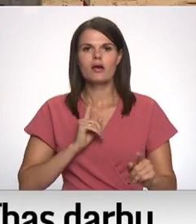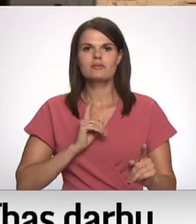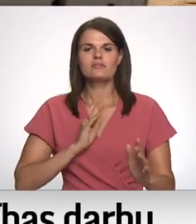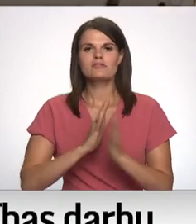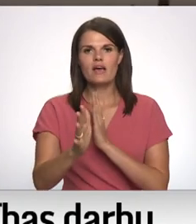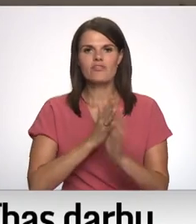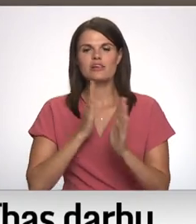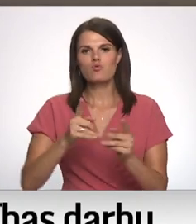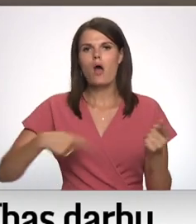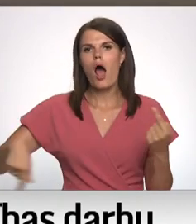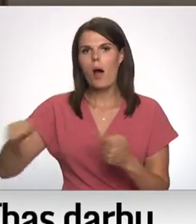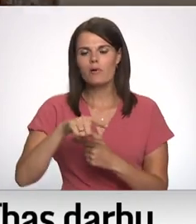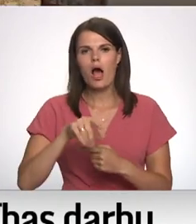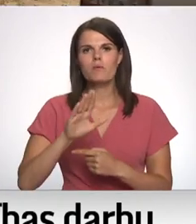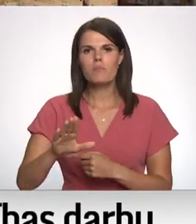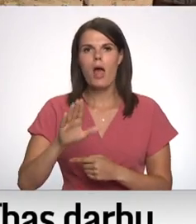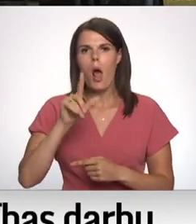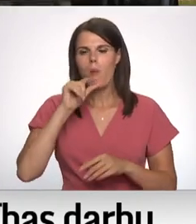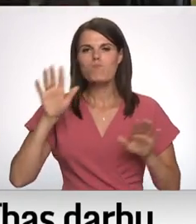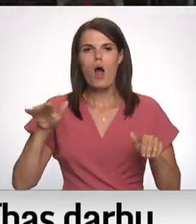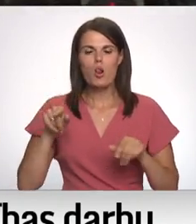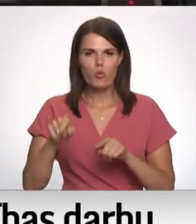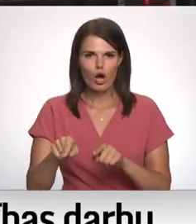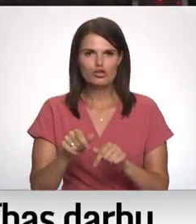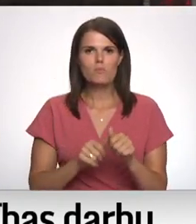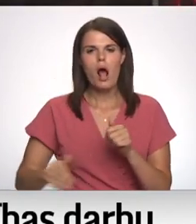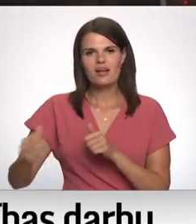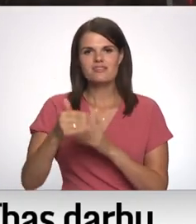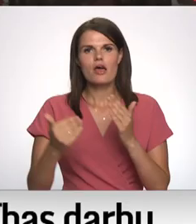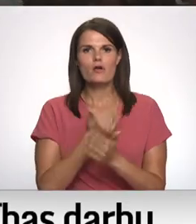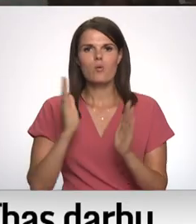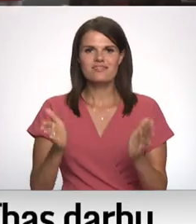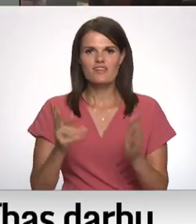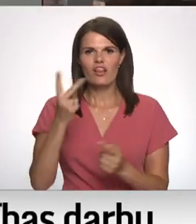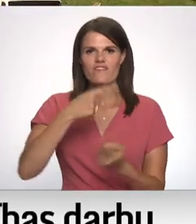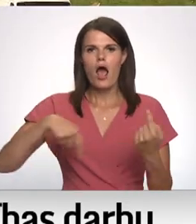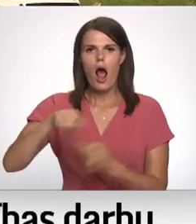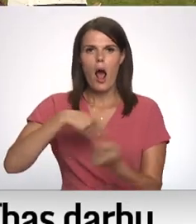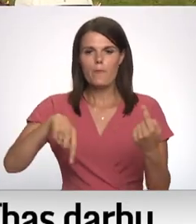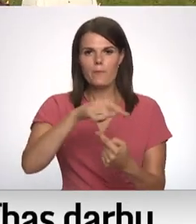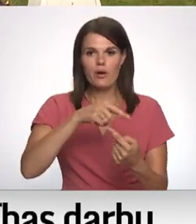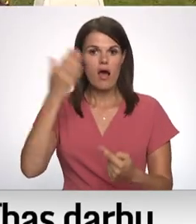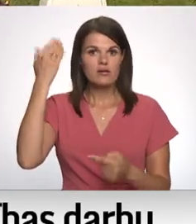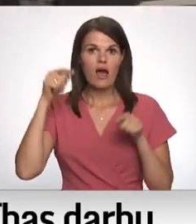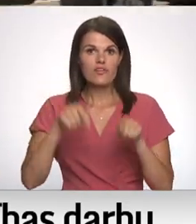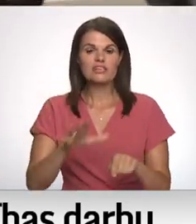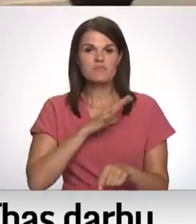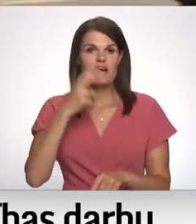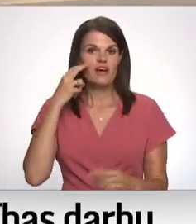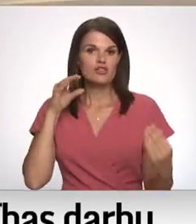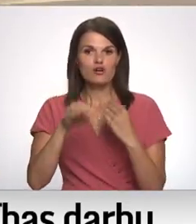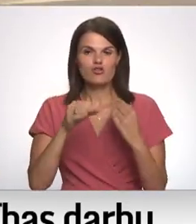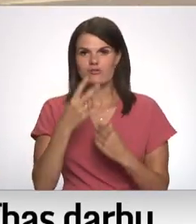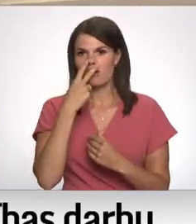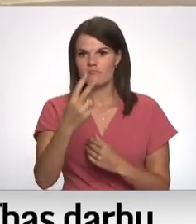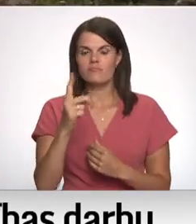apkārt būvobjektam, pie Balošu pagrieziena uzbūvēts jauns ceļš un divi rotācijas apļi. Par to, ka šeit kādreiz atradusies vecā šosē, liecina